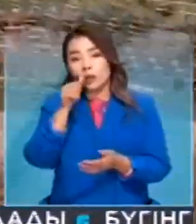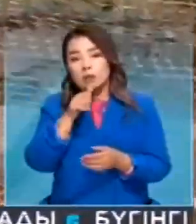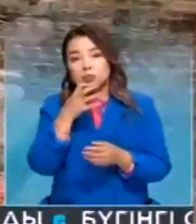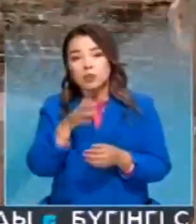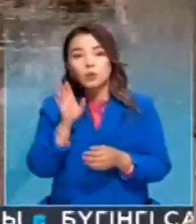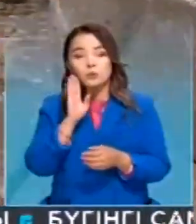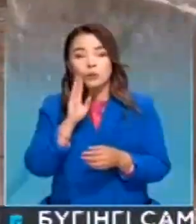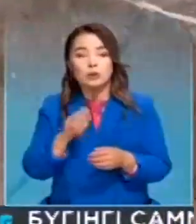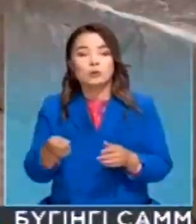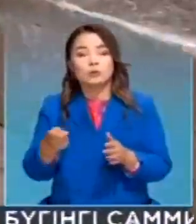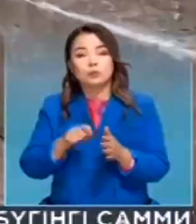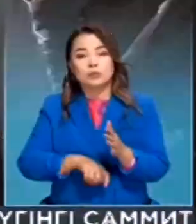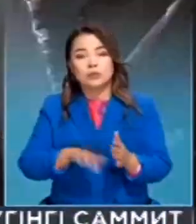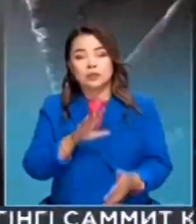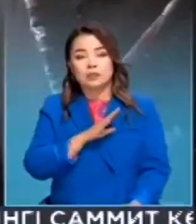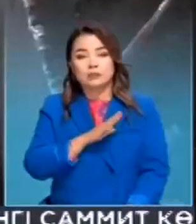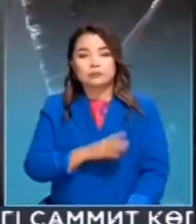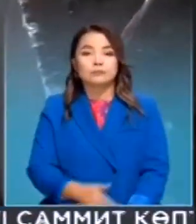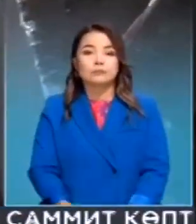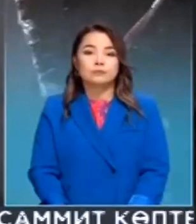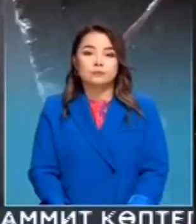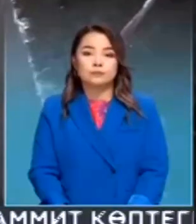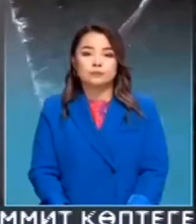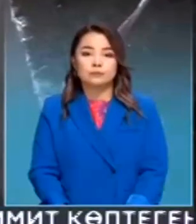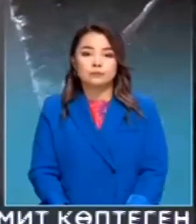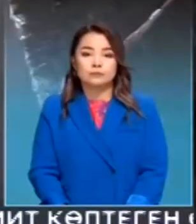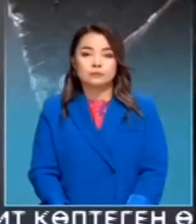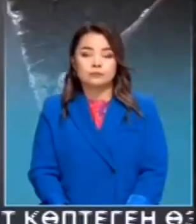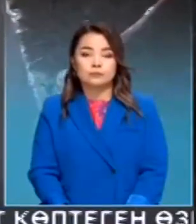су өшірілген.